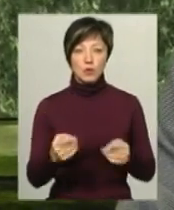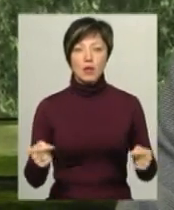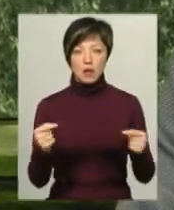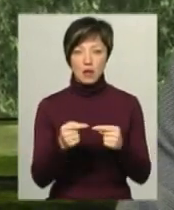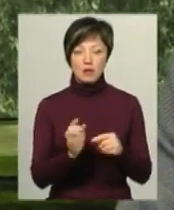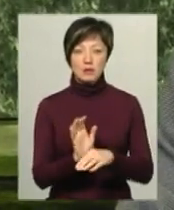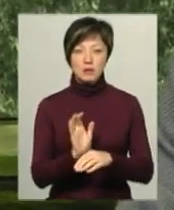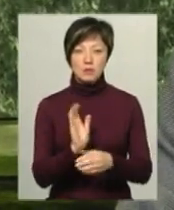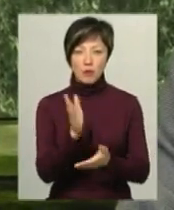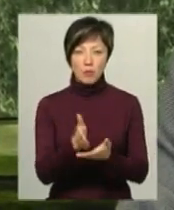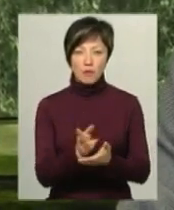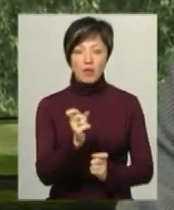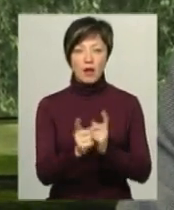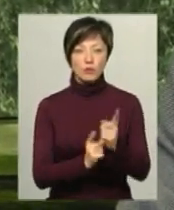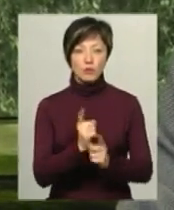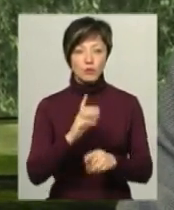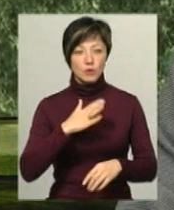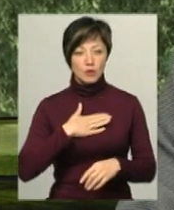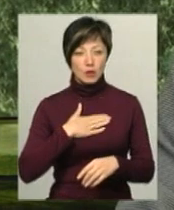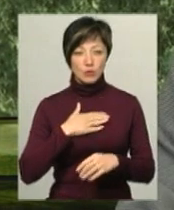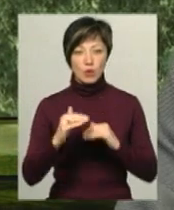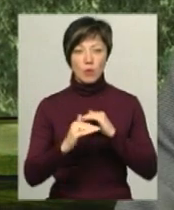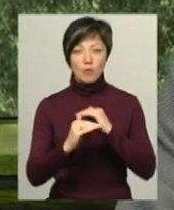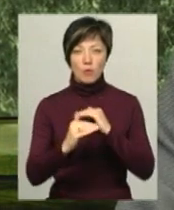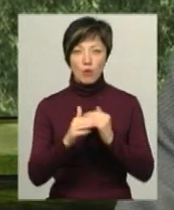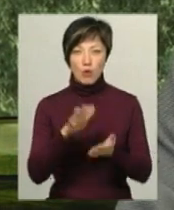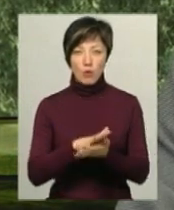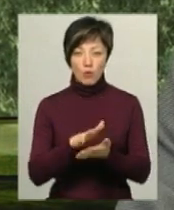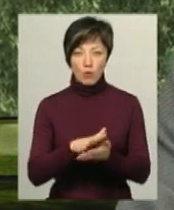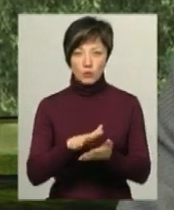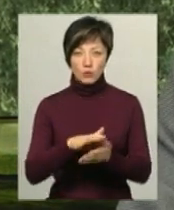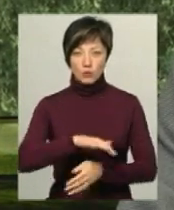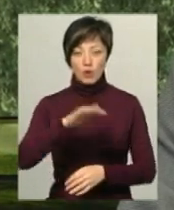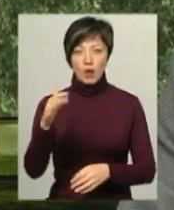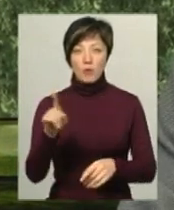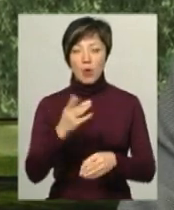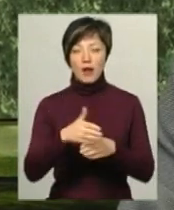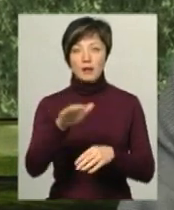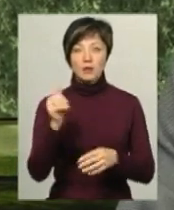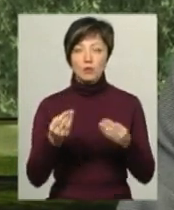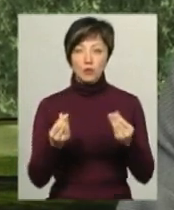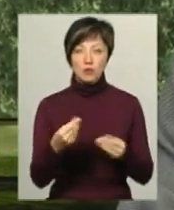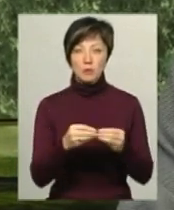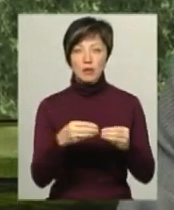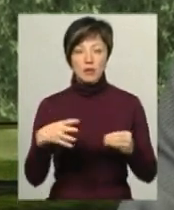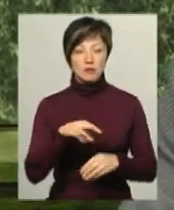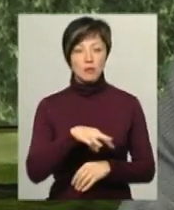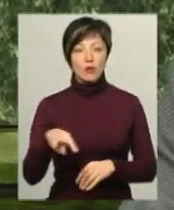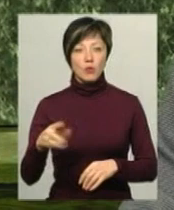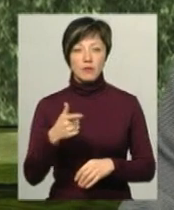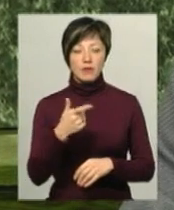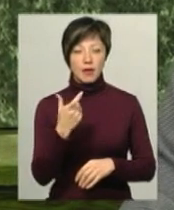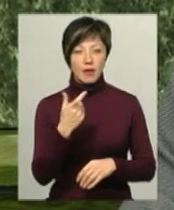і спрямований на реконструкцію нашого діючого полігону. Стосовно кредитних коштів, це сума 15 мільйонів